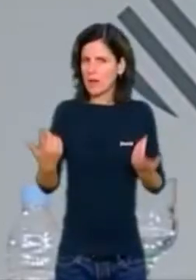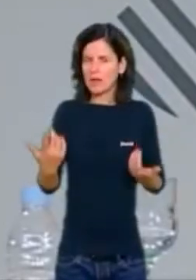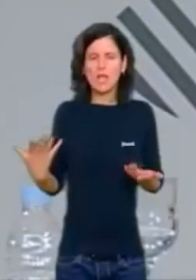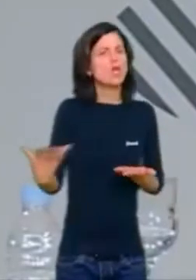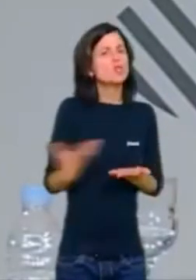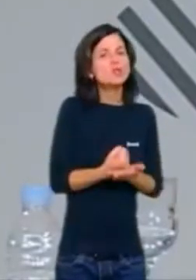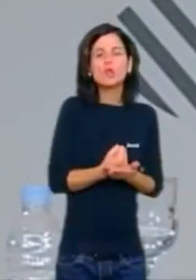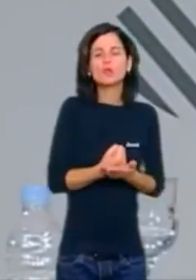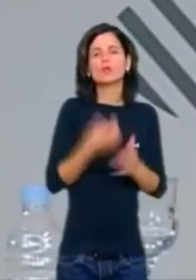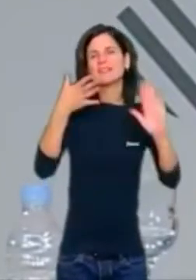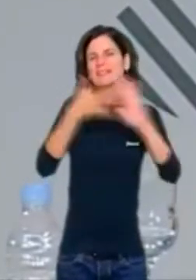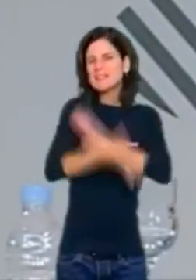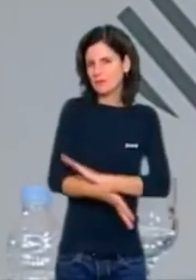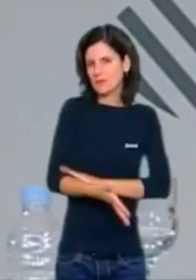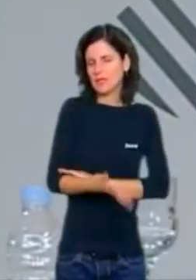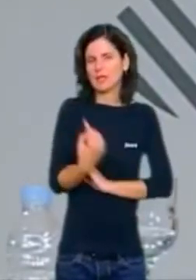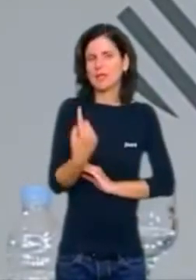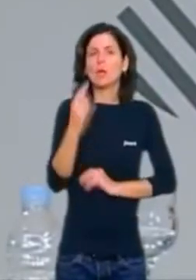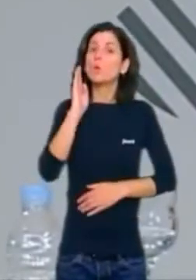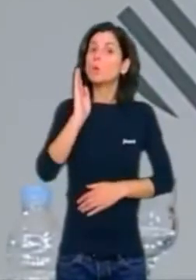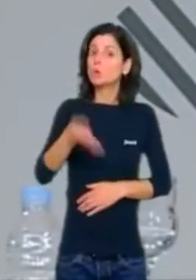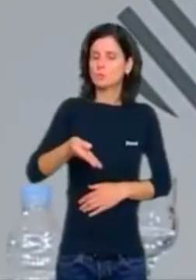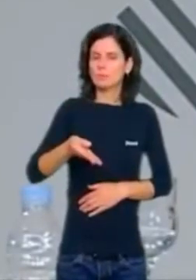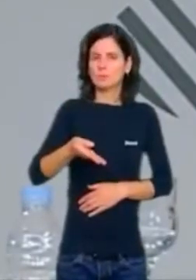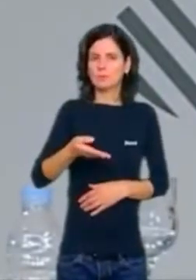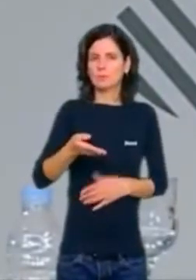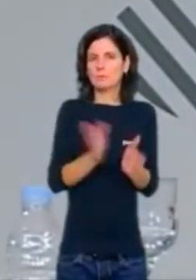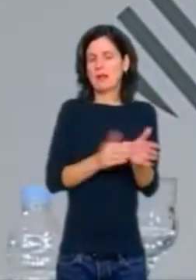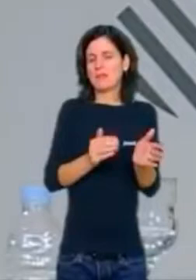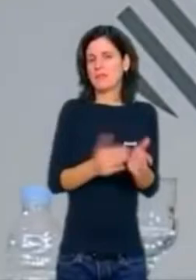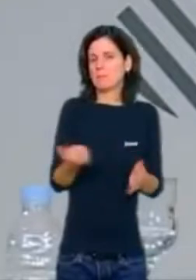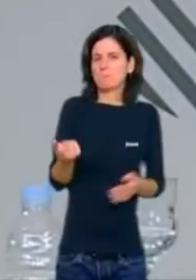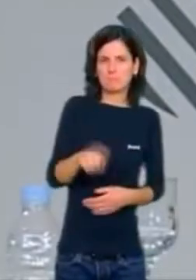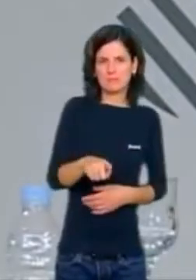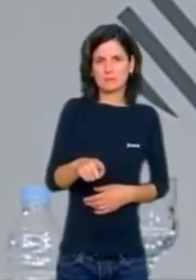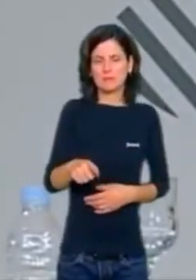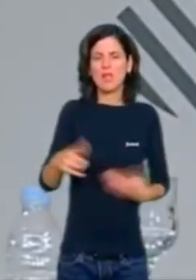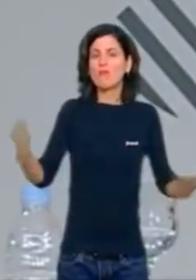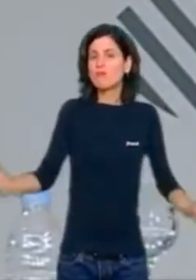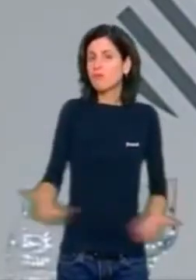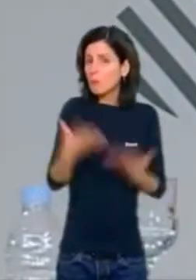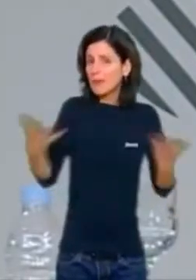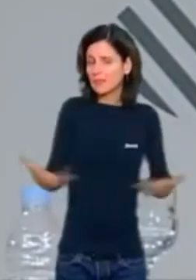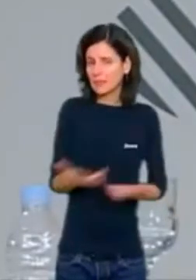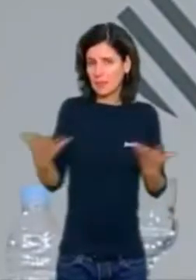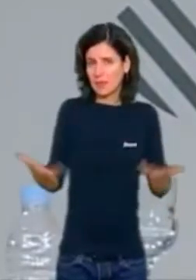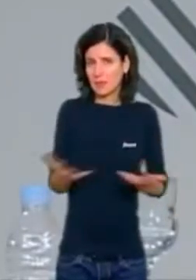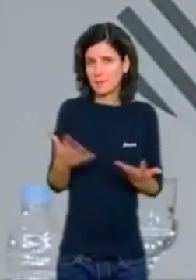siga que un club de la talla del València seguisca fomentant